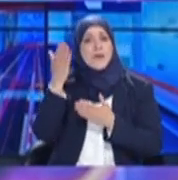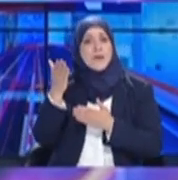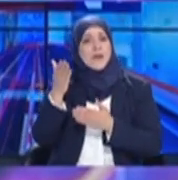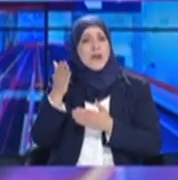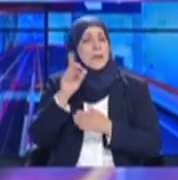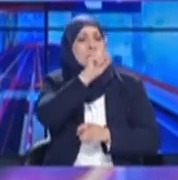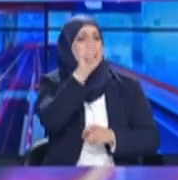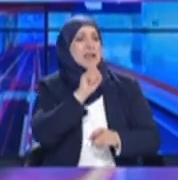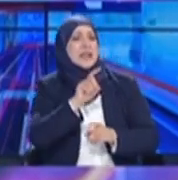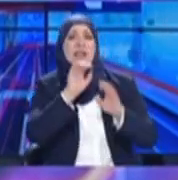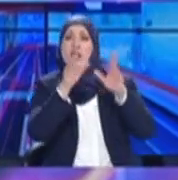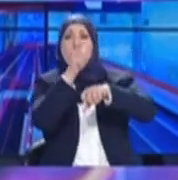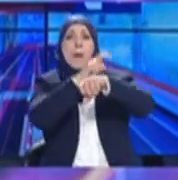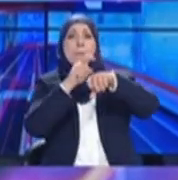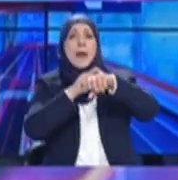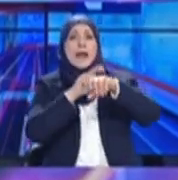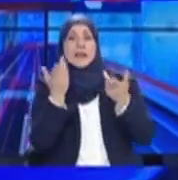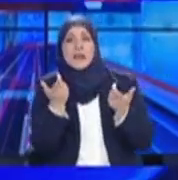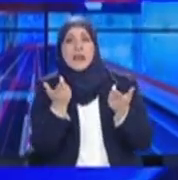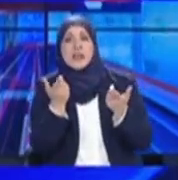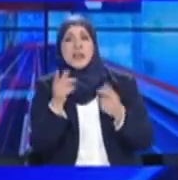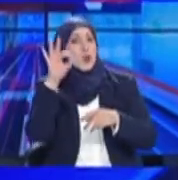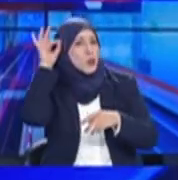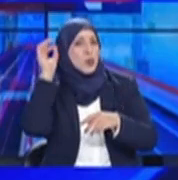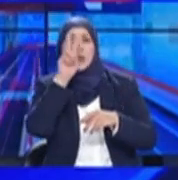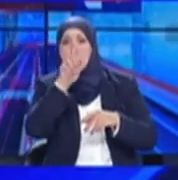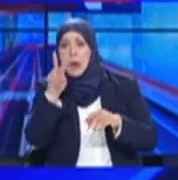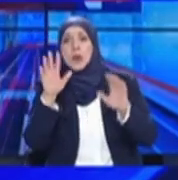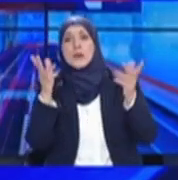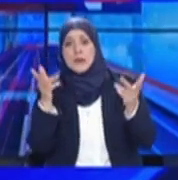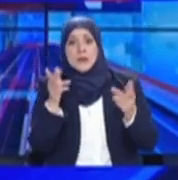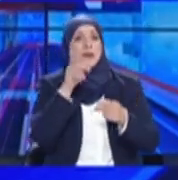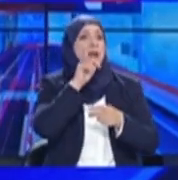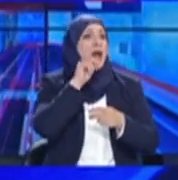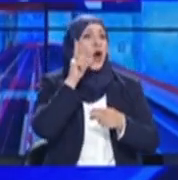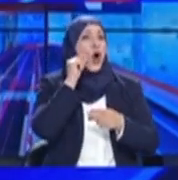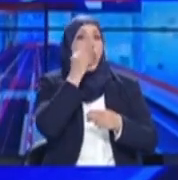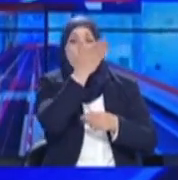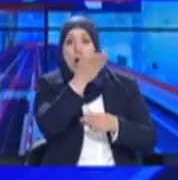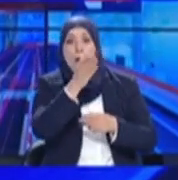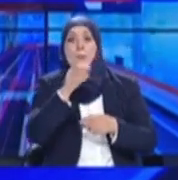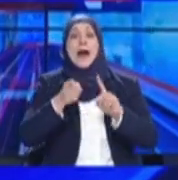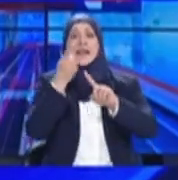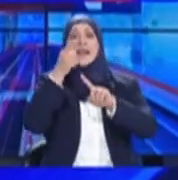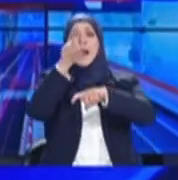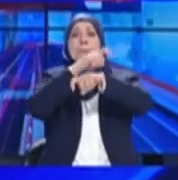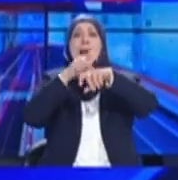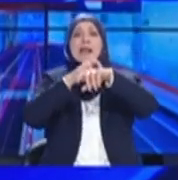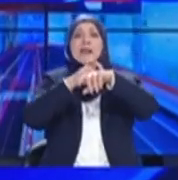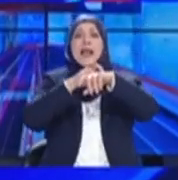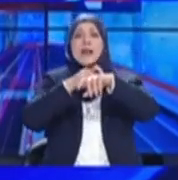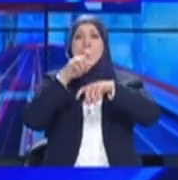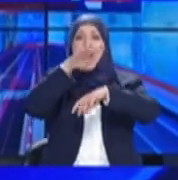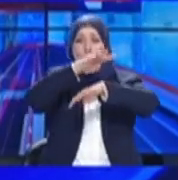من داخل الجمهوريه م ثلاثه وثمانين خاصه بلديه المناطق الداخليه والبلديه المحادثه اللي فيها كبير